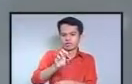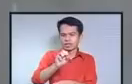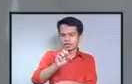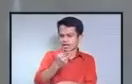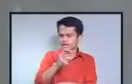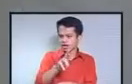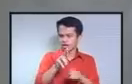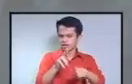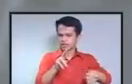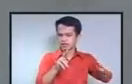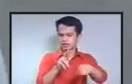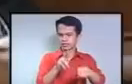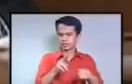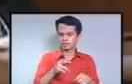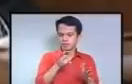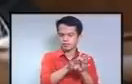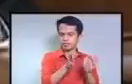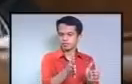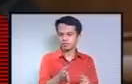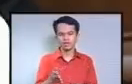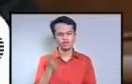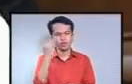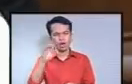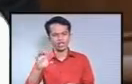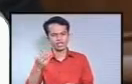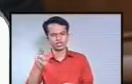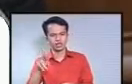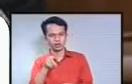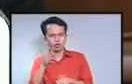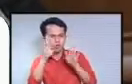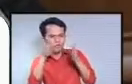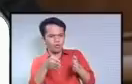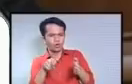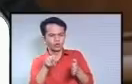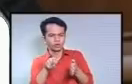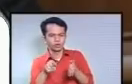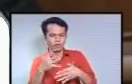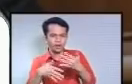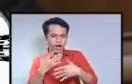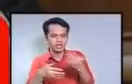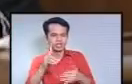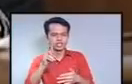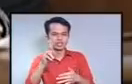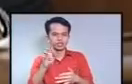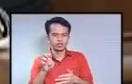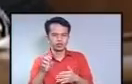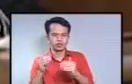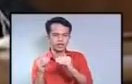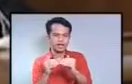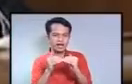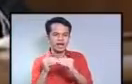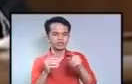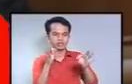kriminal? Why does it seem that CHR only focuses now on the due process rights of